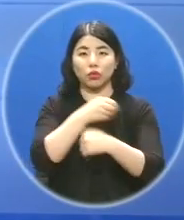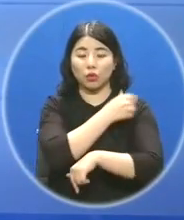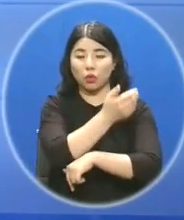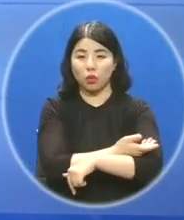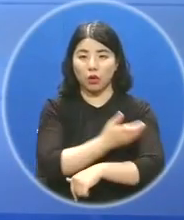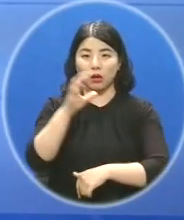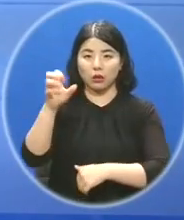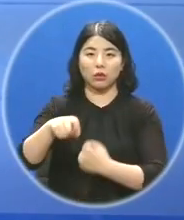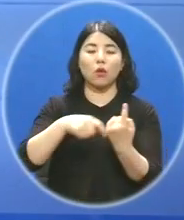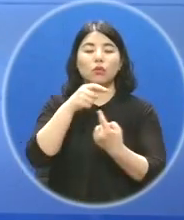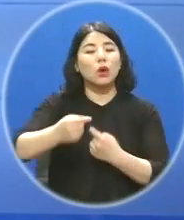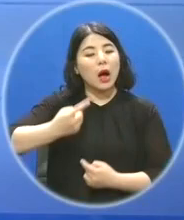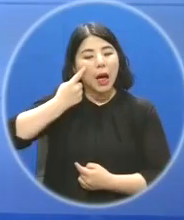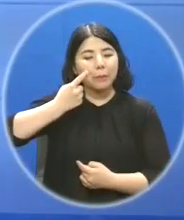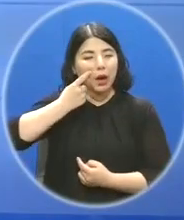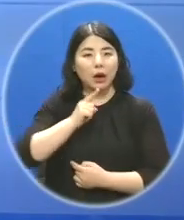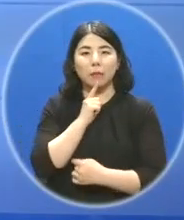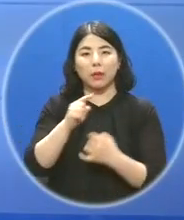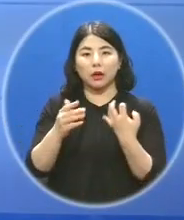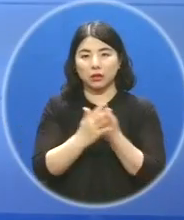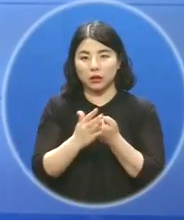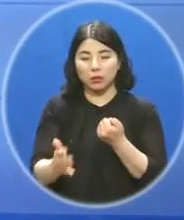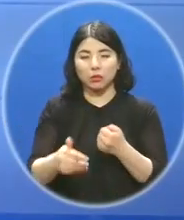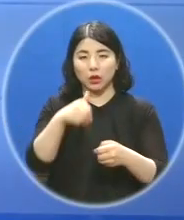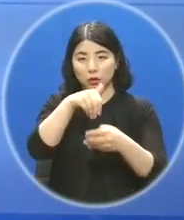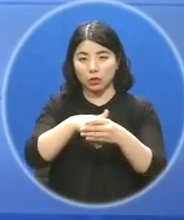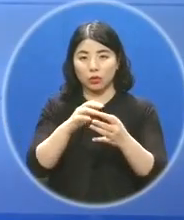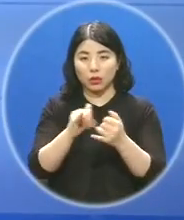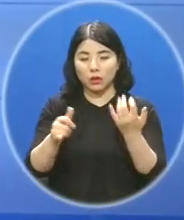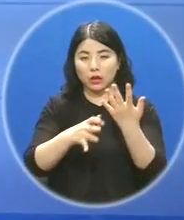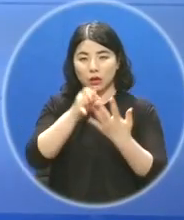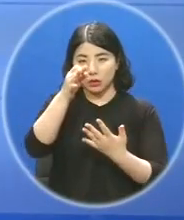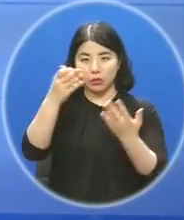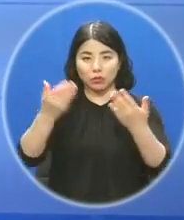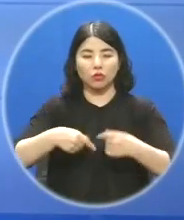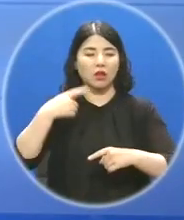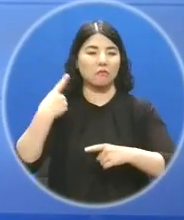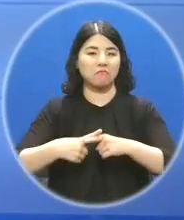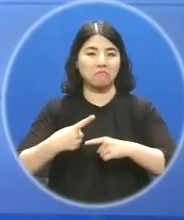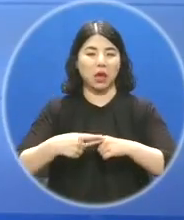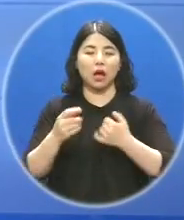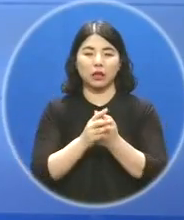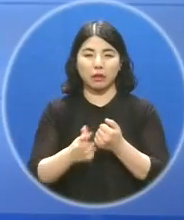가지고 운영을 해봐라라고 해서 유권자가 선출을 해주신 거기 때문에